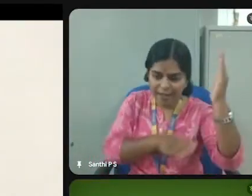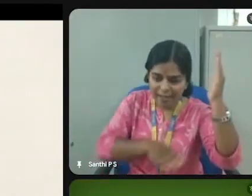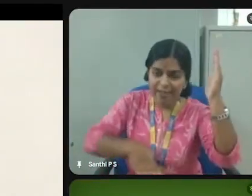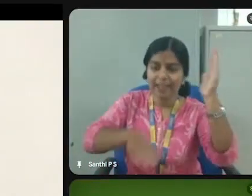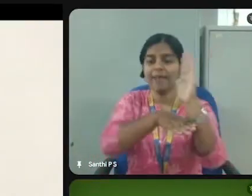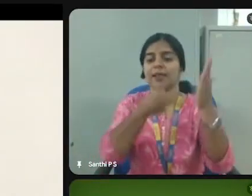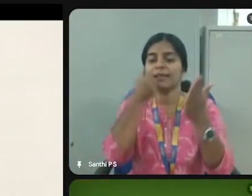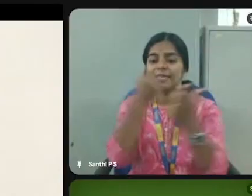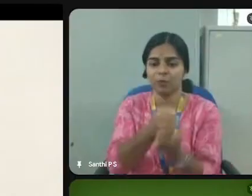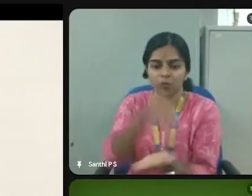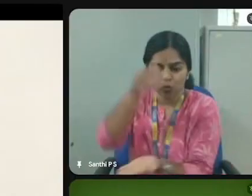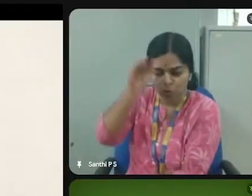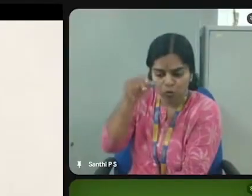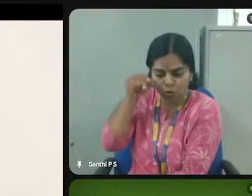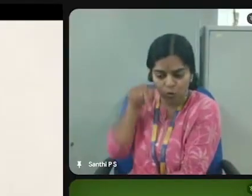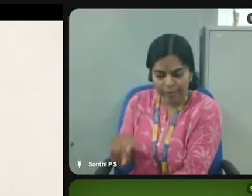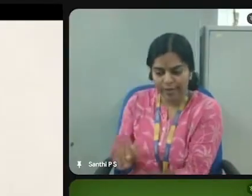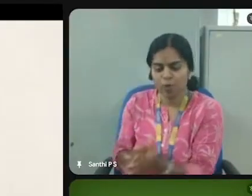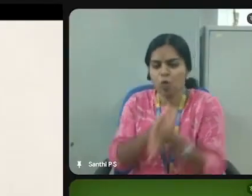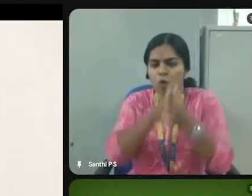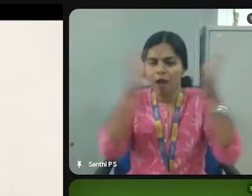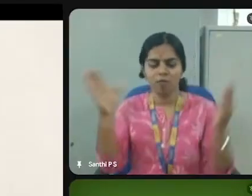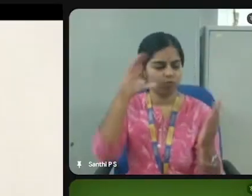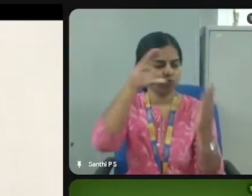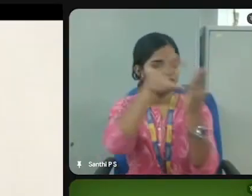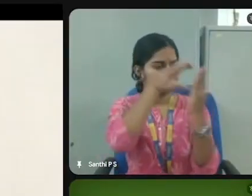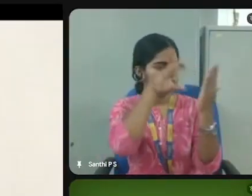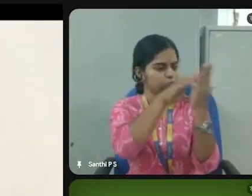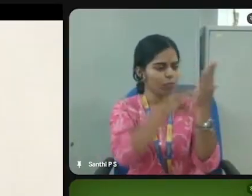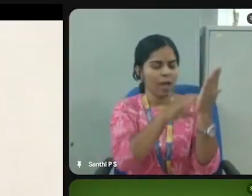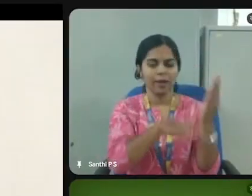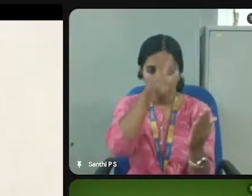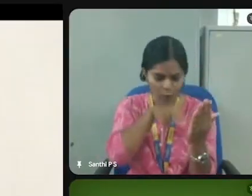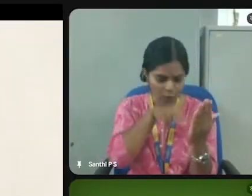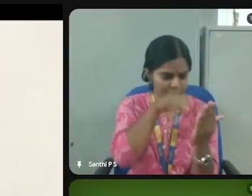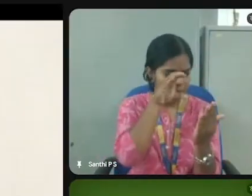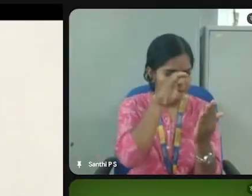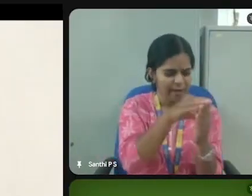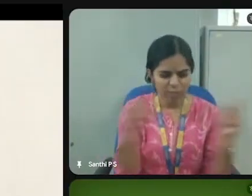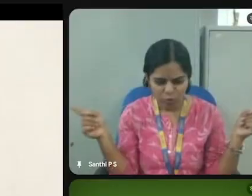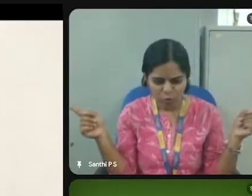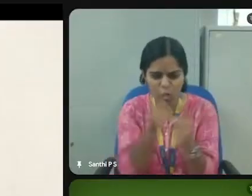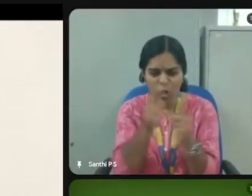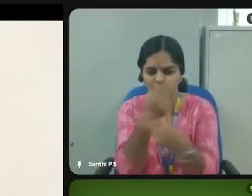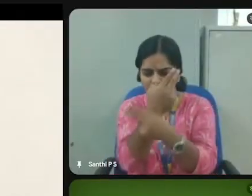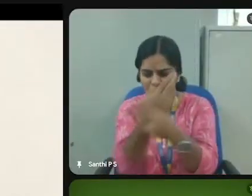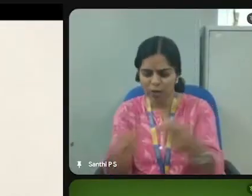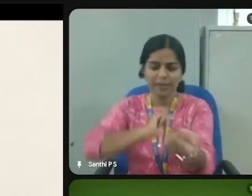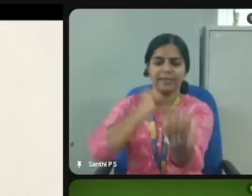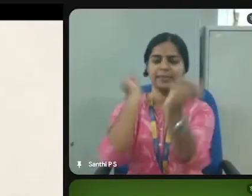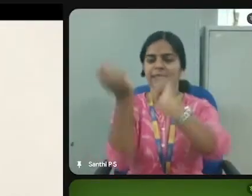എത്തുമ്പോഴത്തേക്കും നമ്മളുടെ ഈ കുട്ടികൾക്ക് വലിയ എസ്സേസ് വായിച്ച് അത് സമ്മറൈസ് ചെയ്യിപ്പിക്കുക, അതിനകത്ത് കണ്ടന്റ്സ് ഓർഗനൈസ് ചെയ്ത്